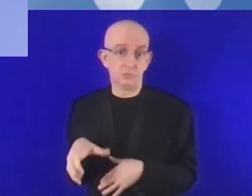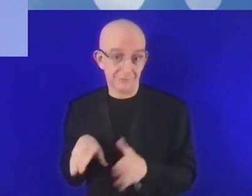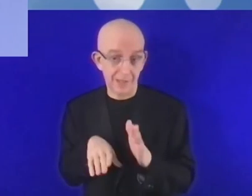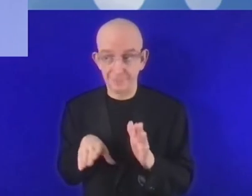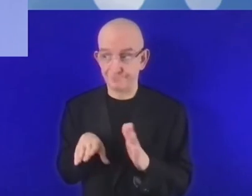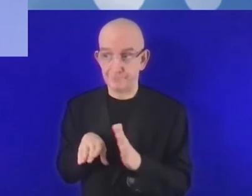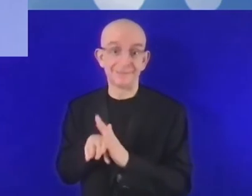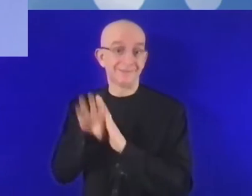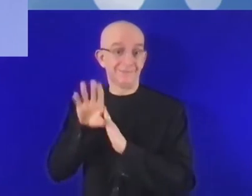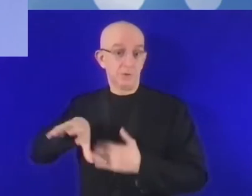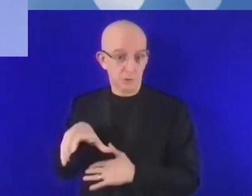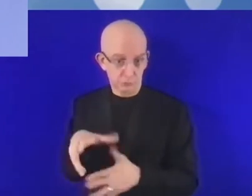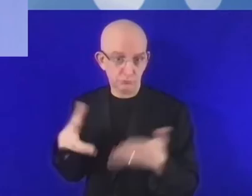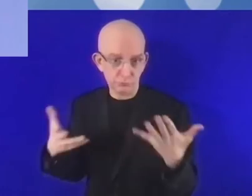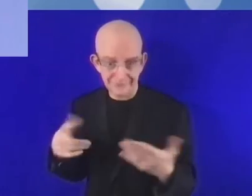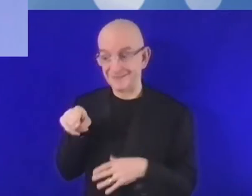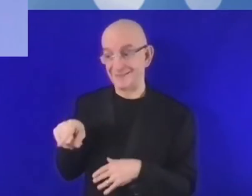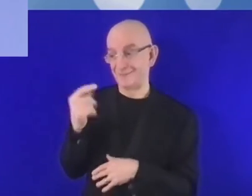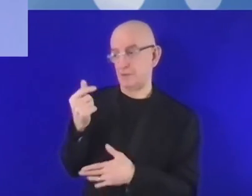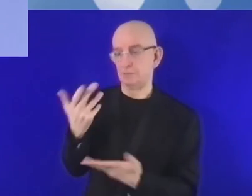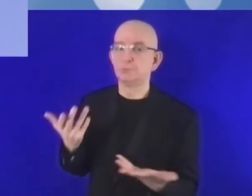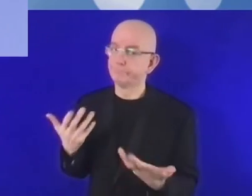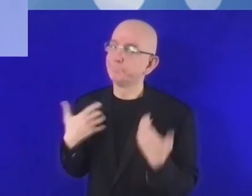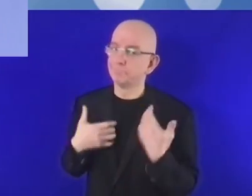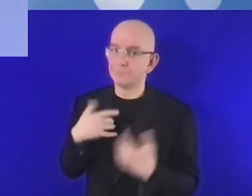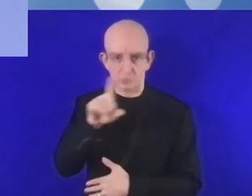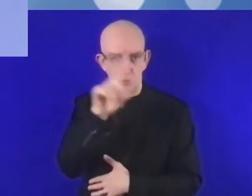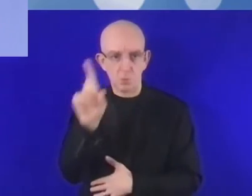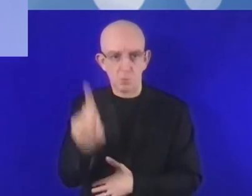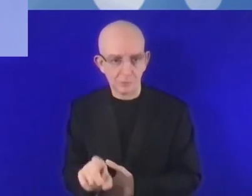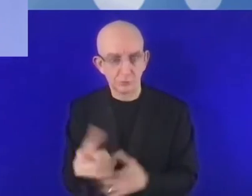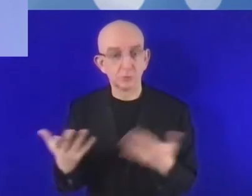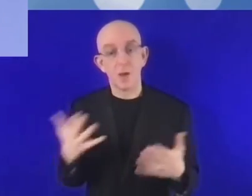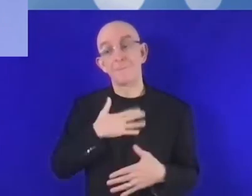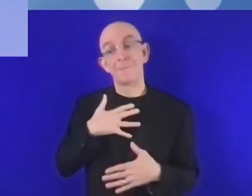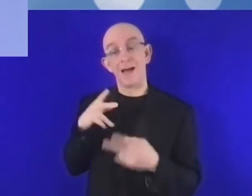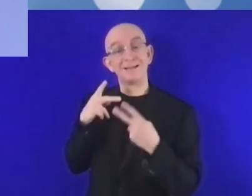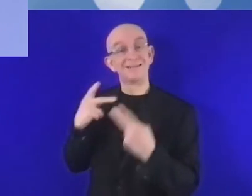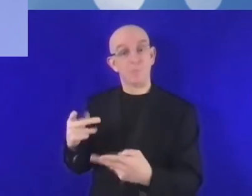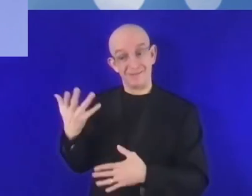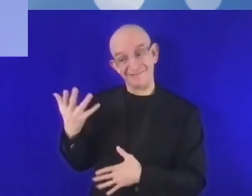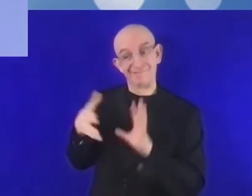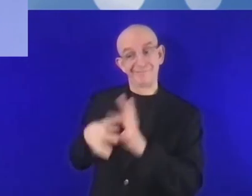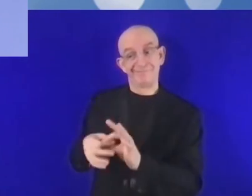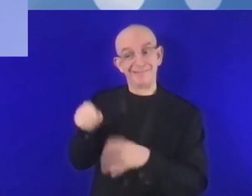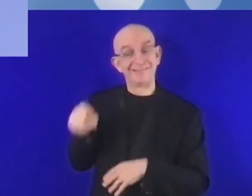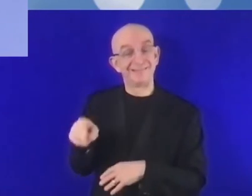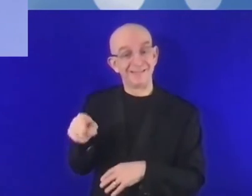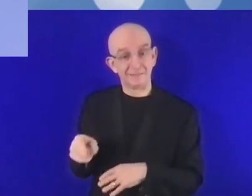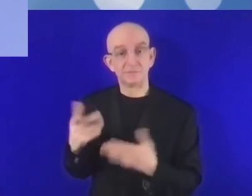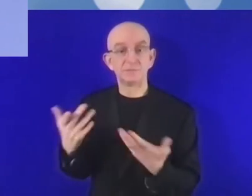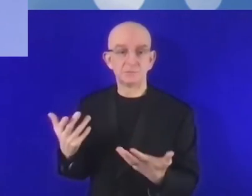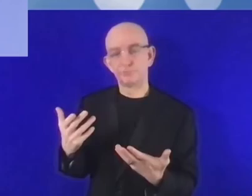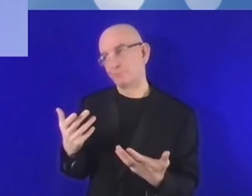страны, могу сказать, что это для нас очень актуальный вопрос. Я хочу сказать, что все